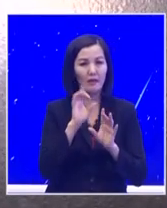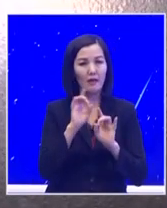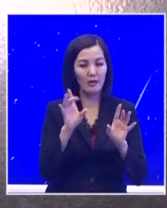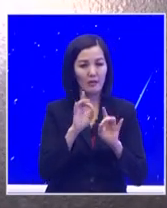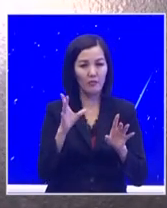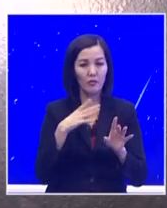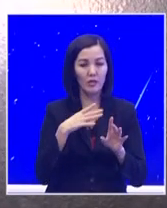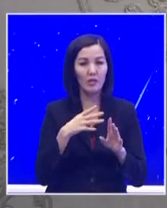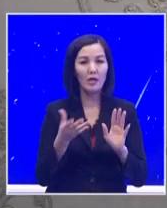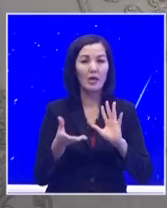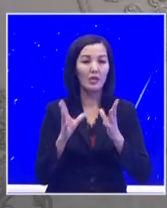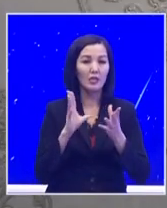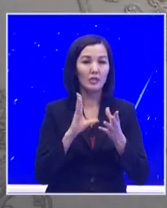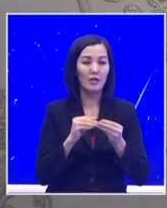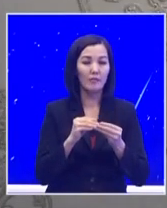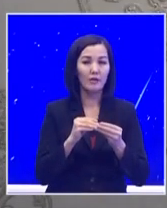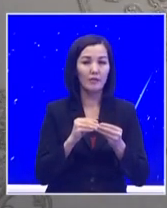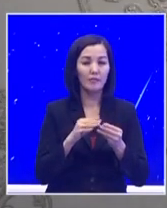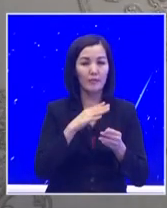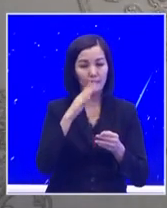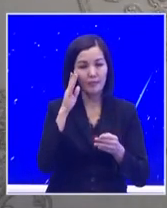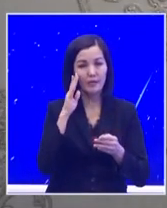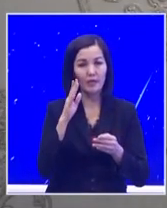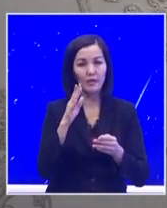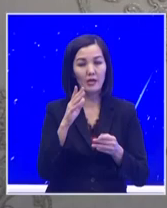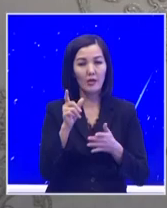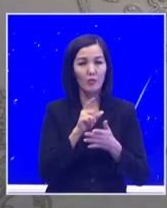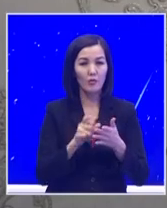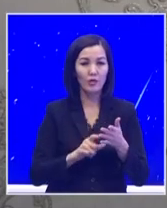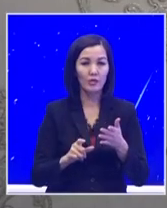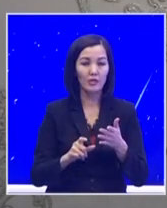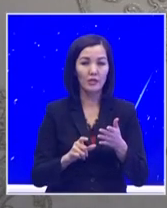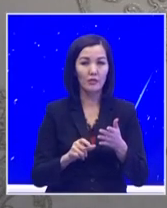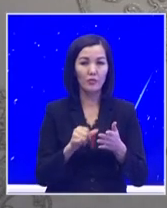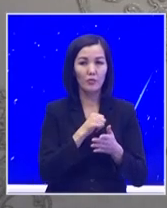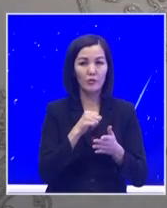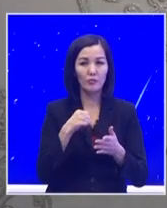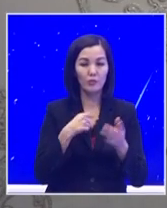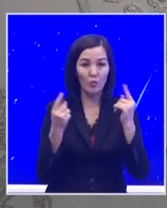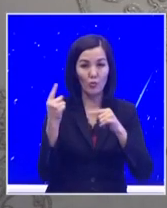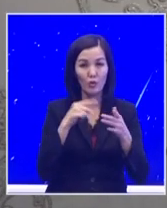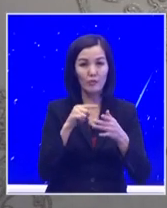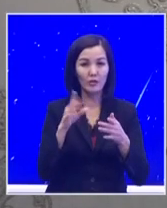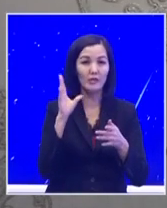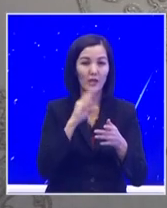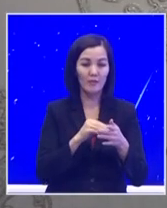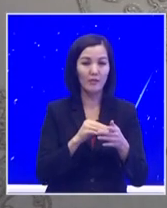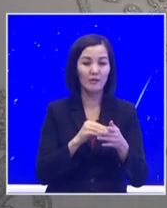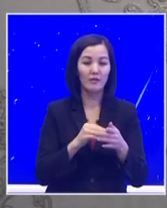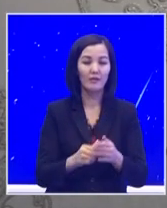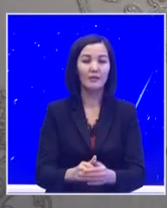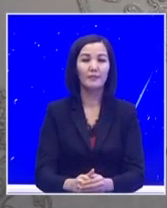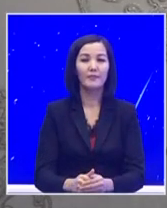Жалпы әкемнен дарыған шығар, анандай ұсақ түйек тақпақтарды өзімізде шығарып аламыз. Ұйқасқа жақсы келеді.